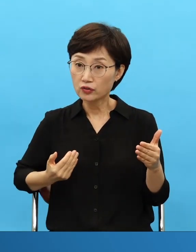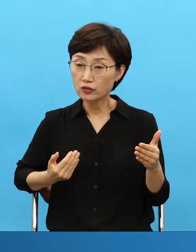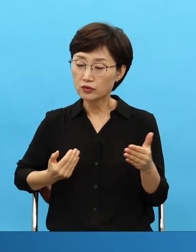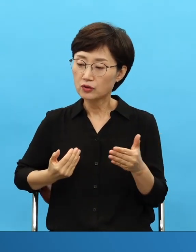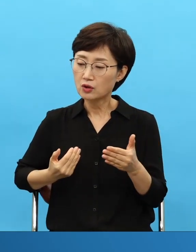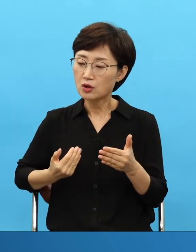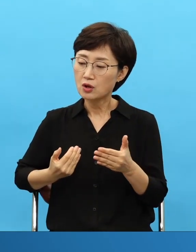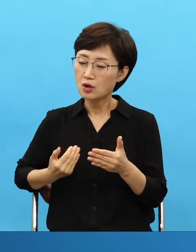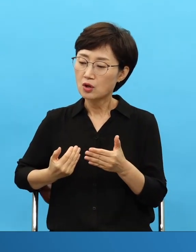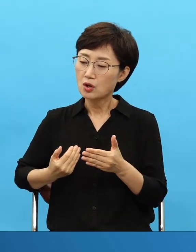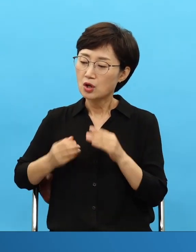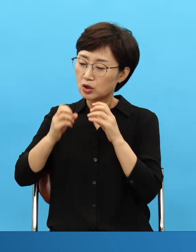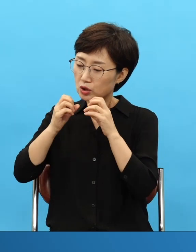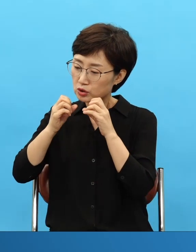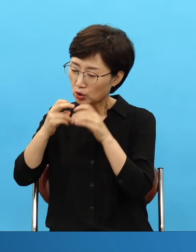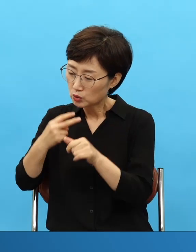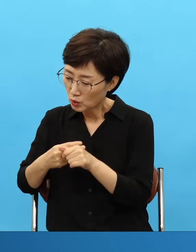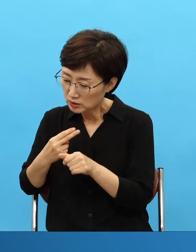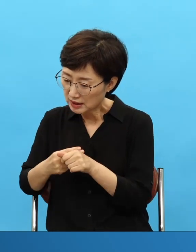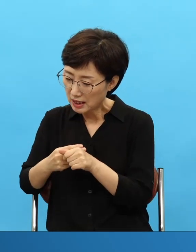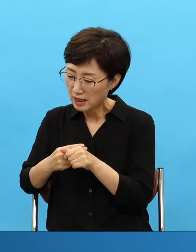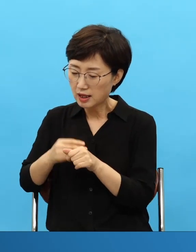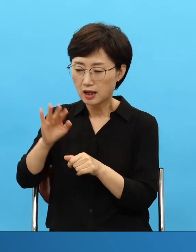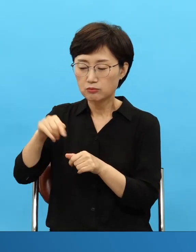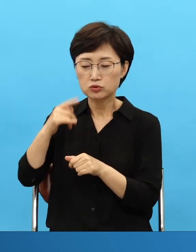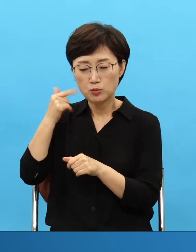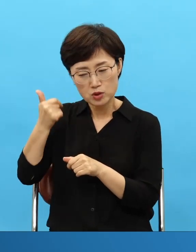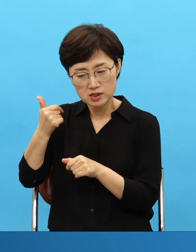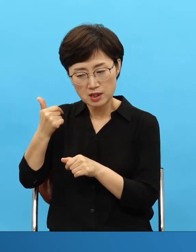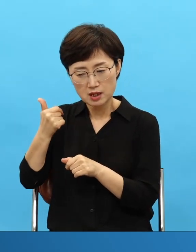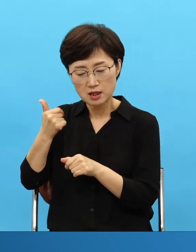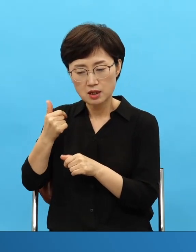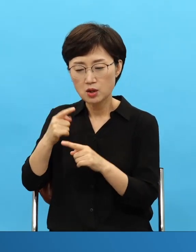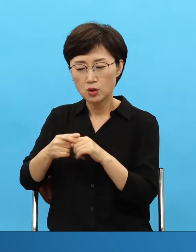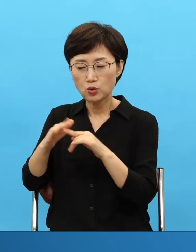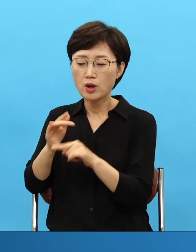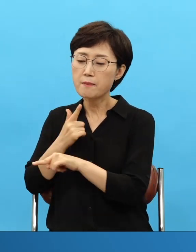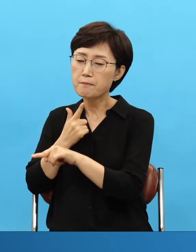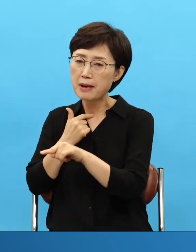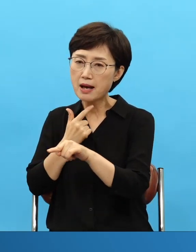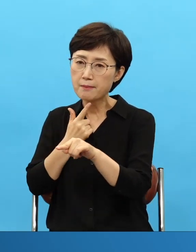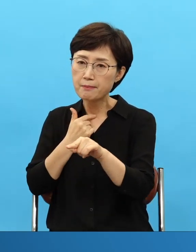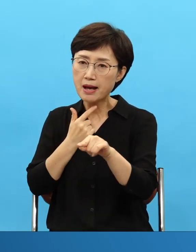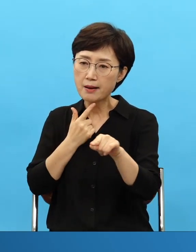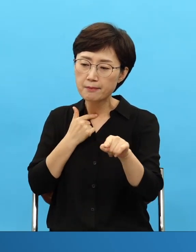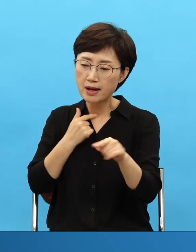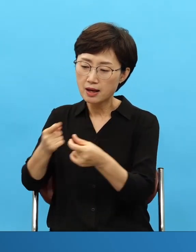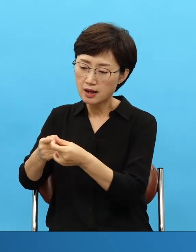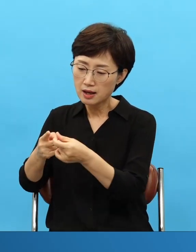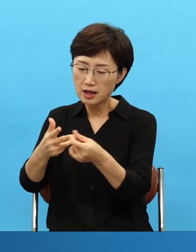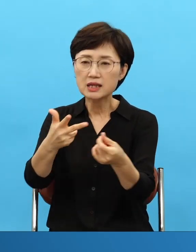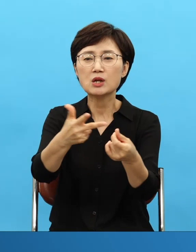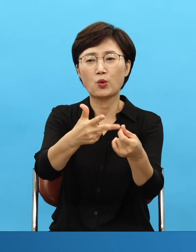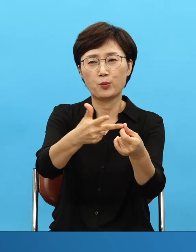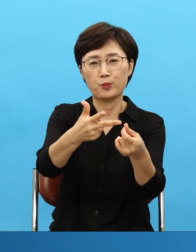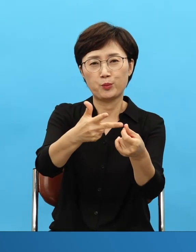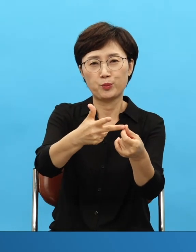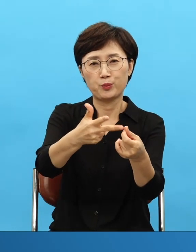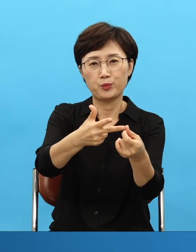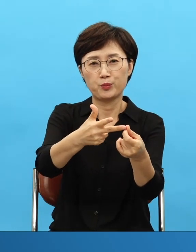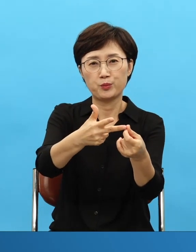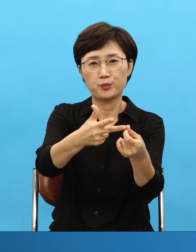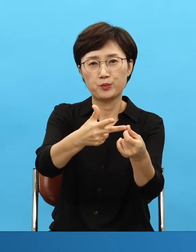coming to this church, I actually passed through about 7 or so churches, starting with my mother church. 부산의 그 영도에서 개척하는